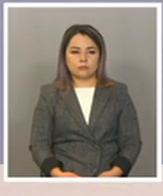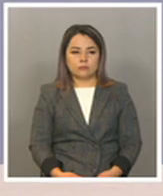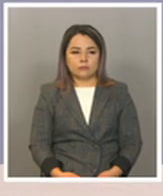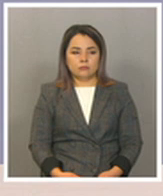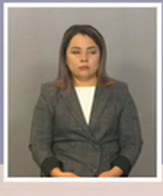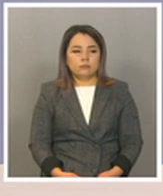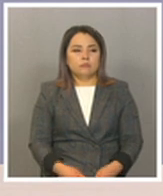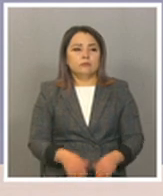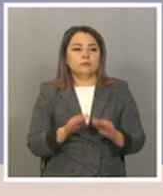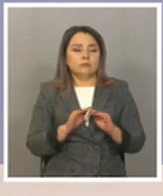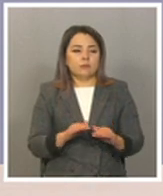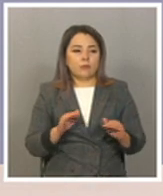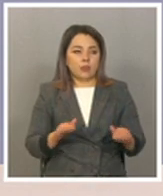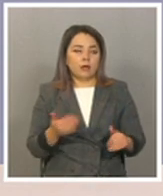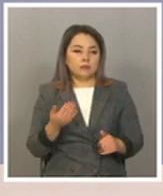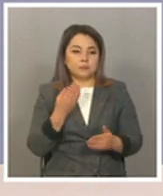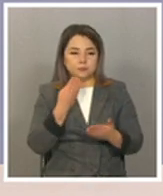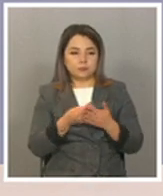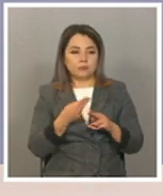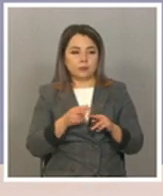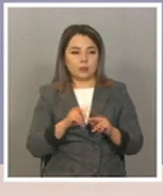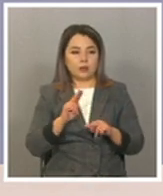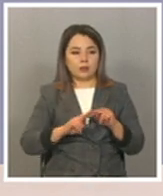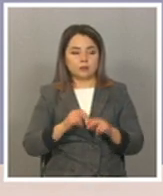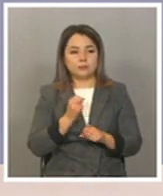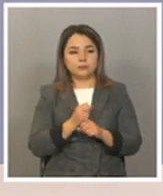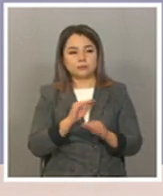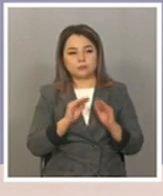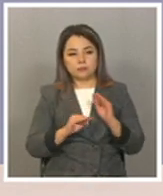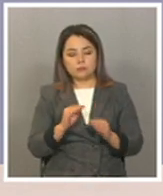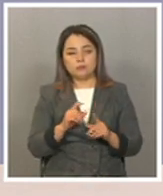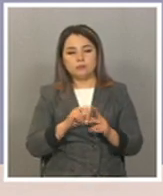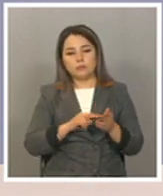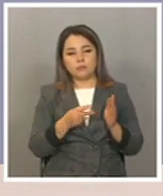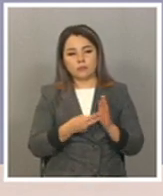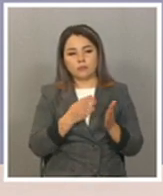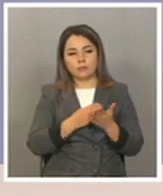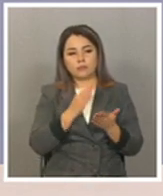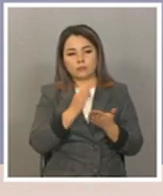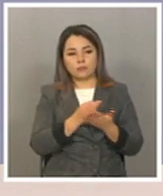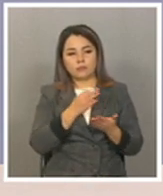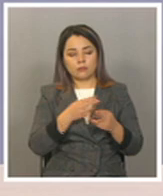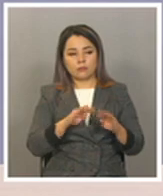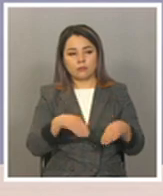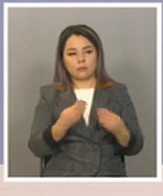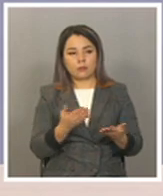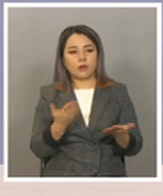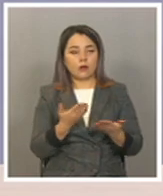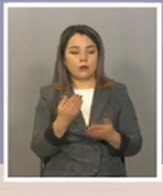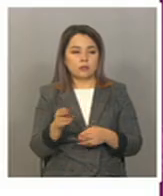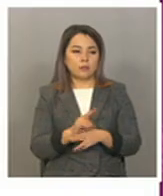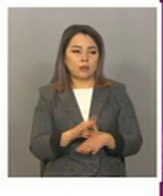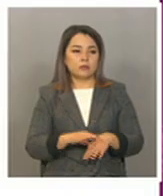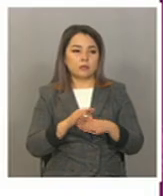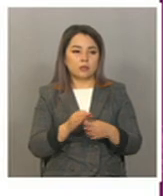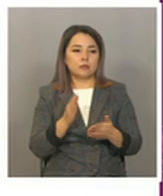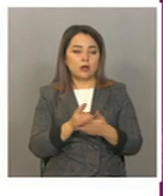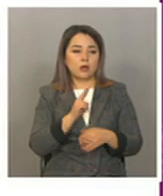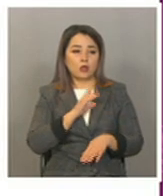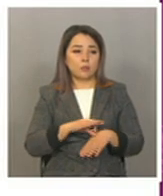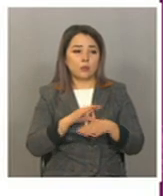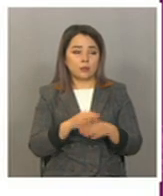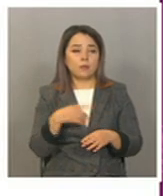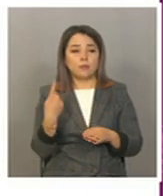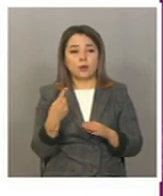Ребята, вы должны были составить цитатный план к данному отрывку. Давайте проверим, как вы справились с работой. Первый